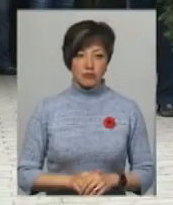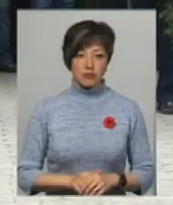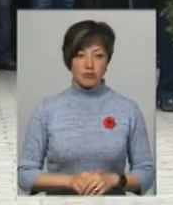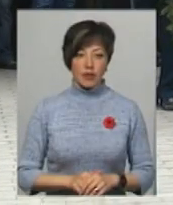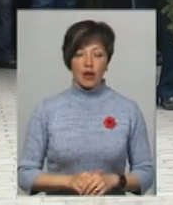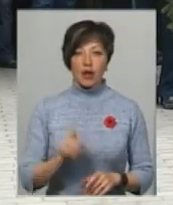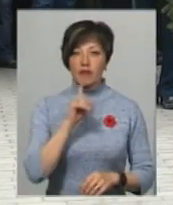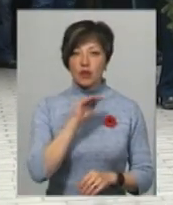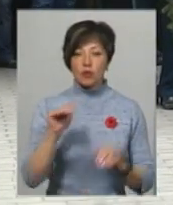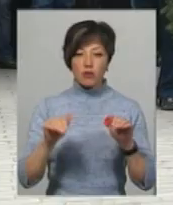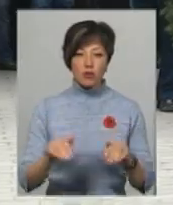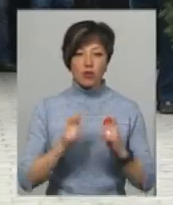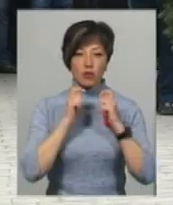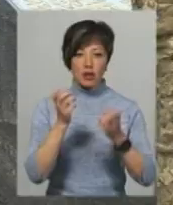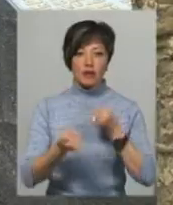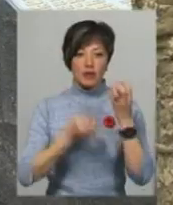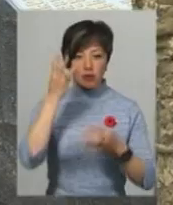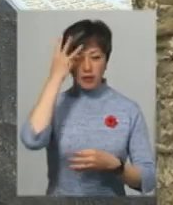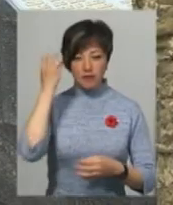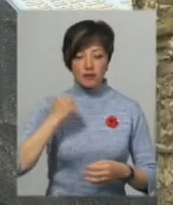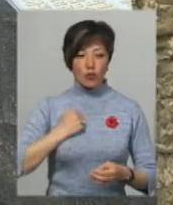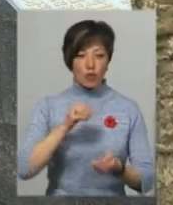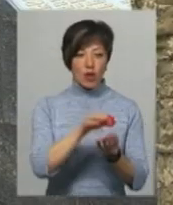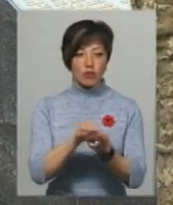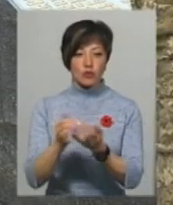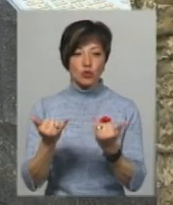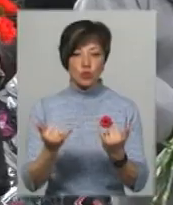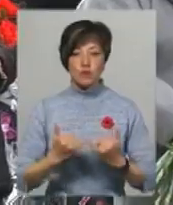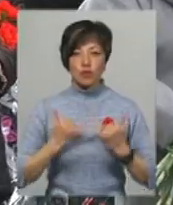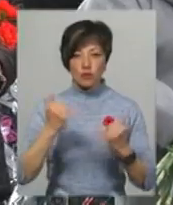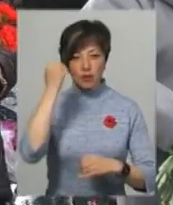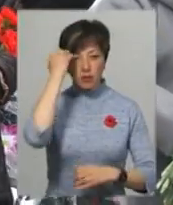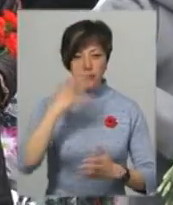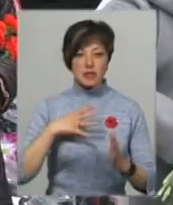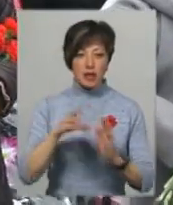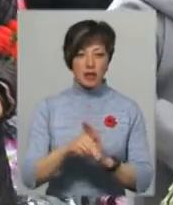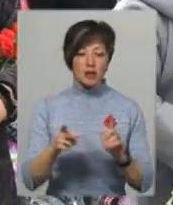Хвилиною мовчання та покладанням квітів на Хмельницькому військовому кладовищі сьогодні вшанували пам'ять